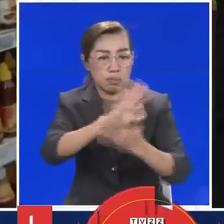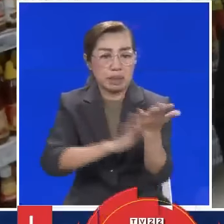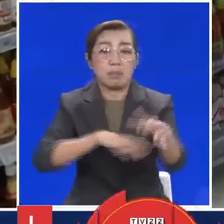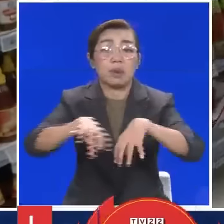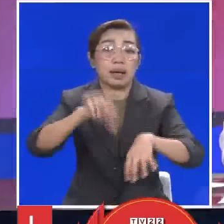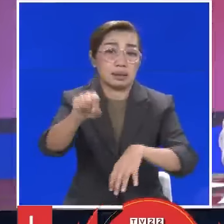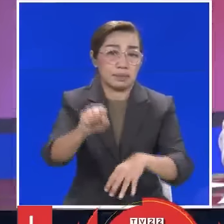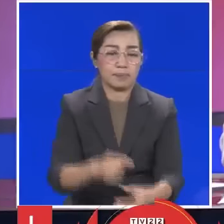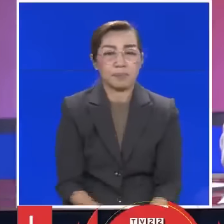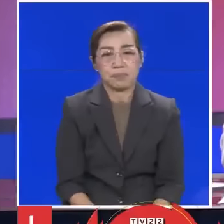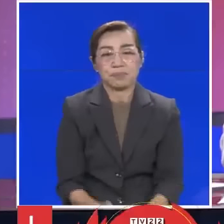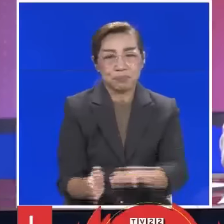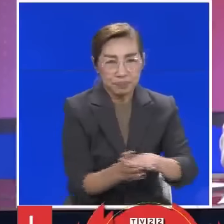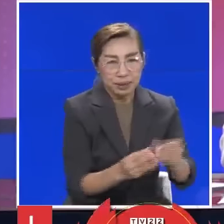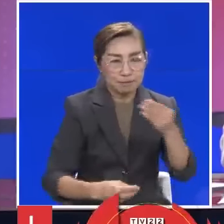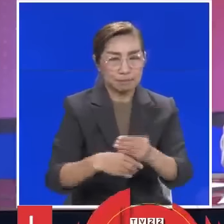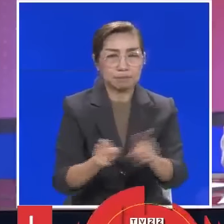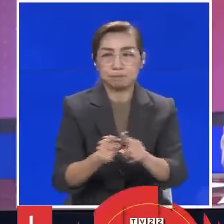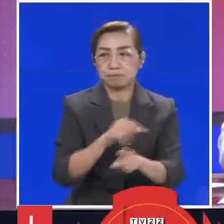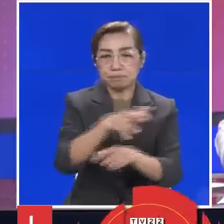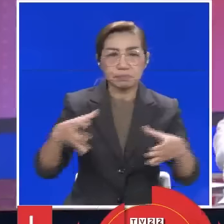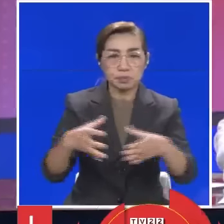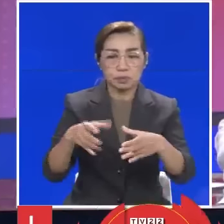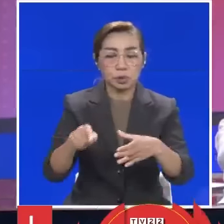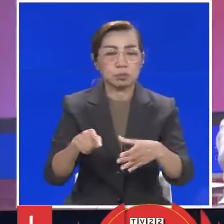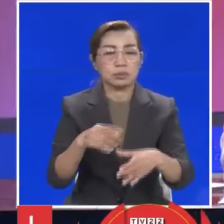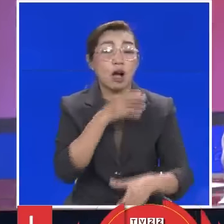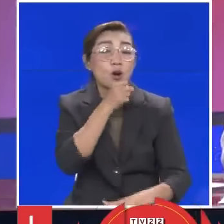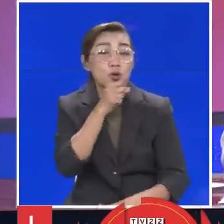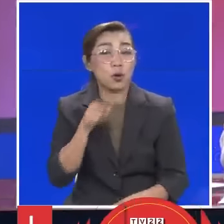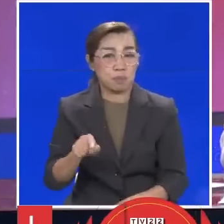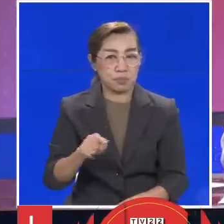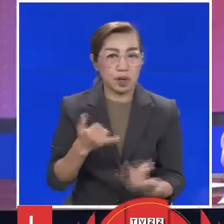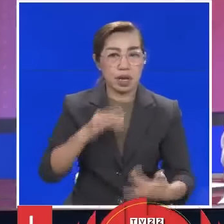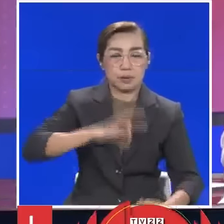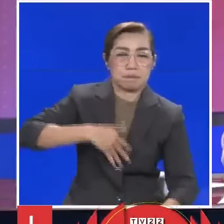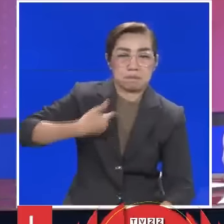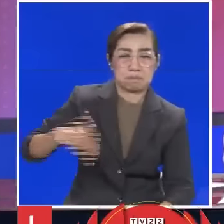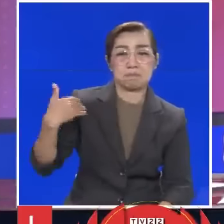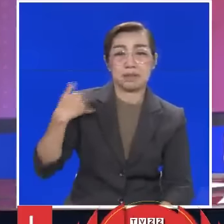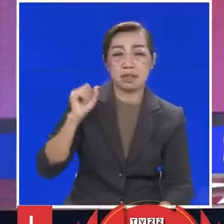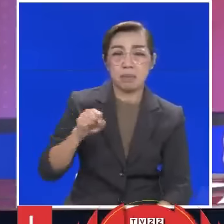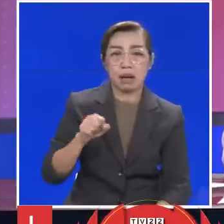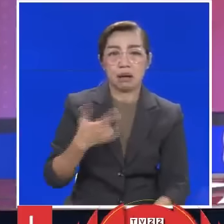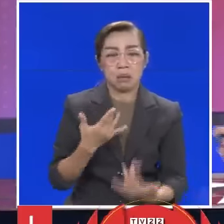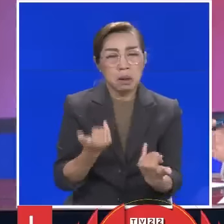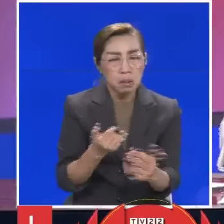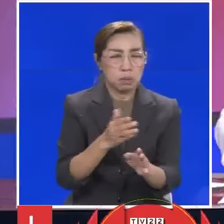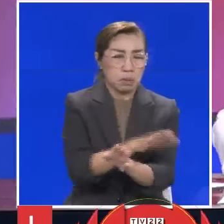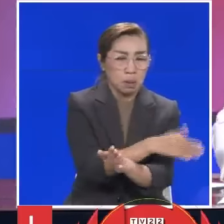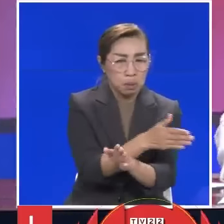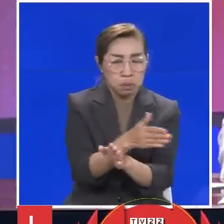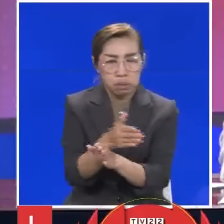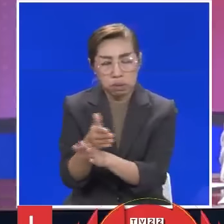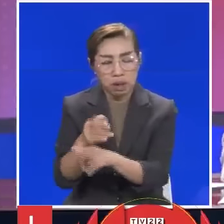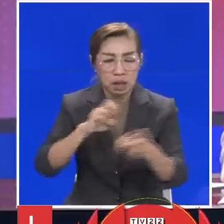ค่ะก็เรียกได้ว่ากลุ่มบรรดาที่เป็นด้อมส้มเองเนี่ยก็อาจจะรู้สึกแบบโอ้โหอะไรกันนักหนาเนี่ยช่วงนี้อะไรก็มาถา